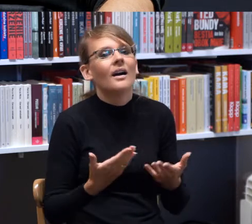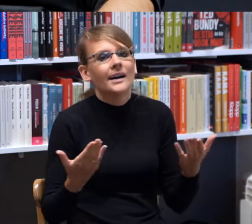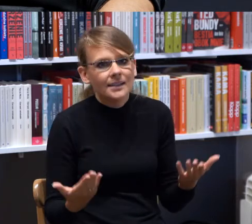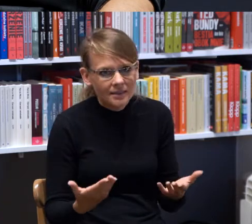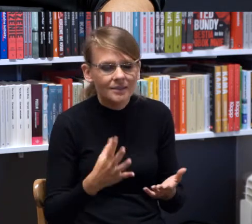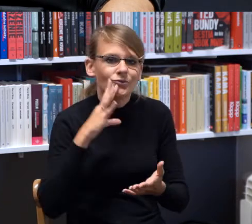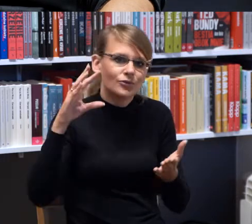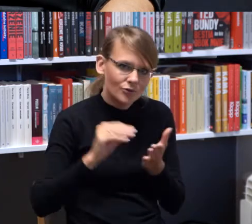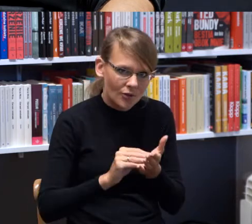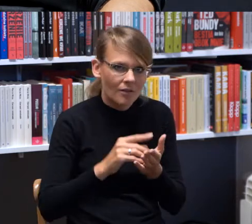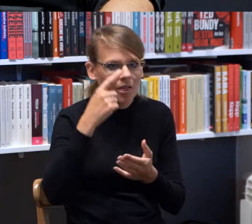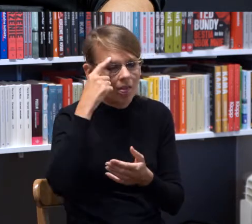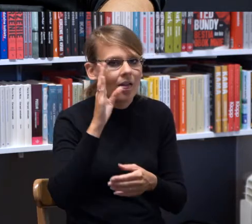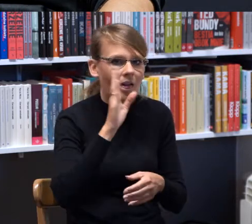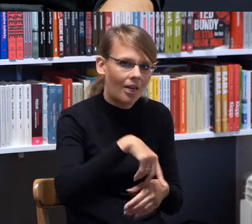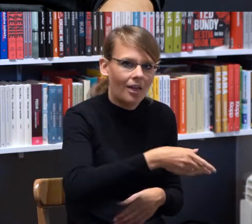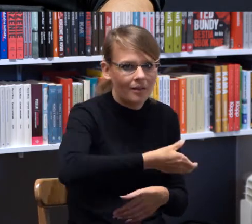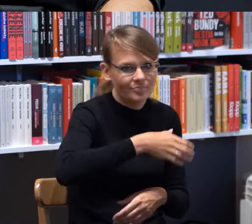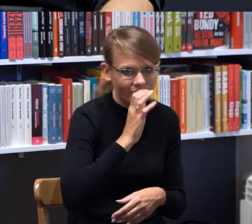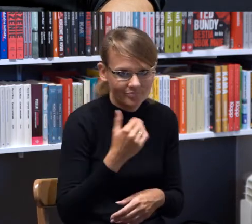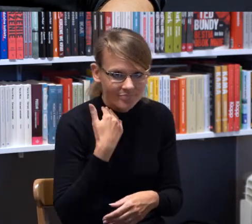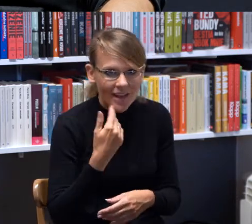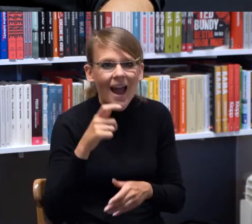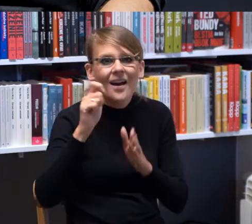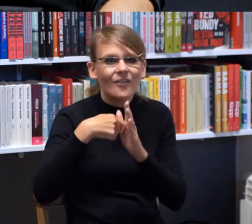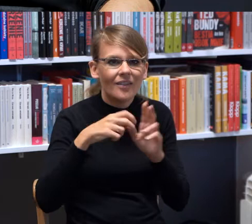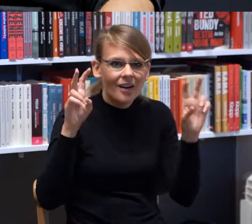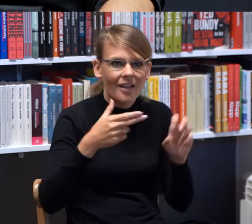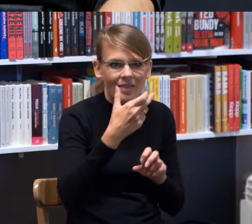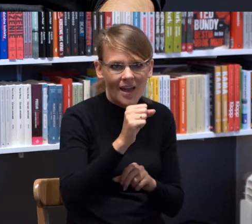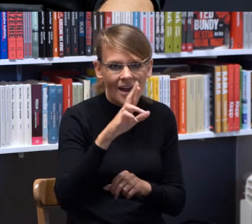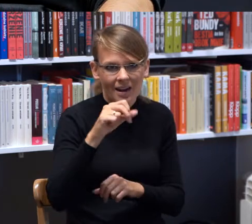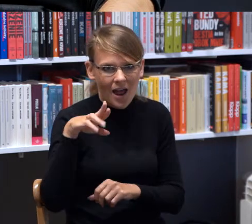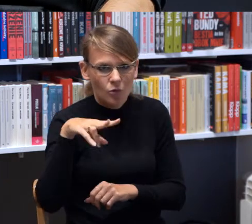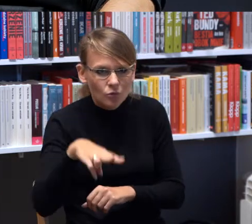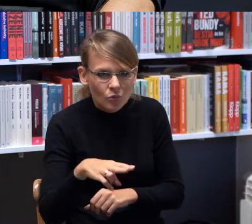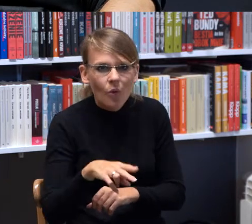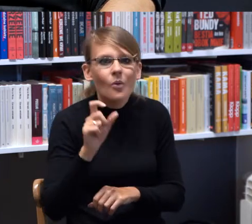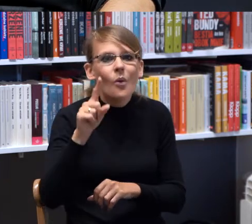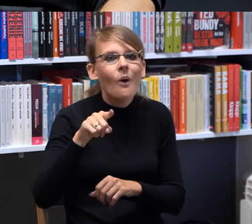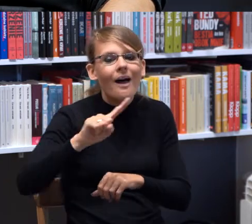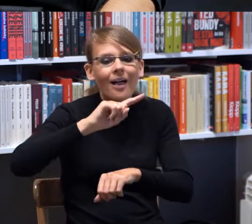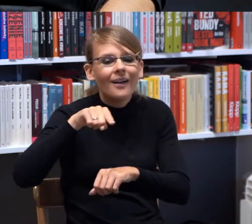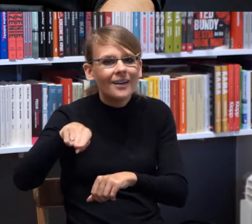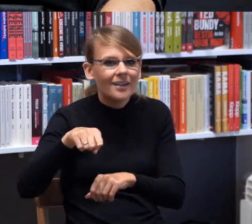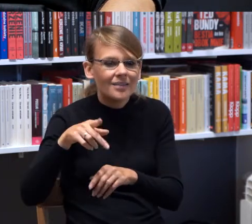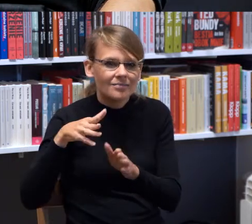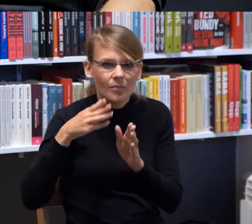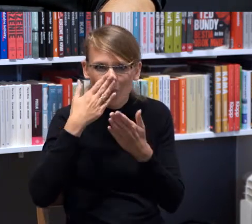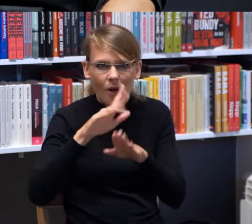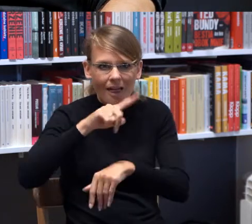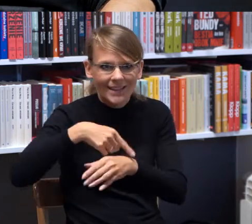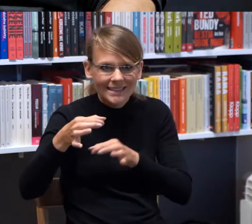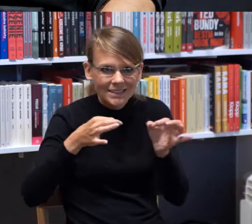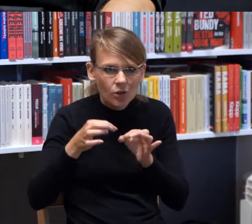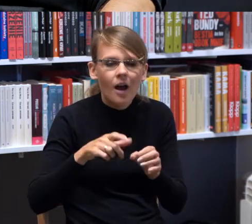znowu wracamy do tego kieliszka. Zresztą w filmie Na Rauszu pojawia się taka scena lekcji historii, w której jest opisywany na przykład Churchill jako